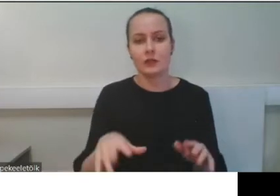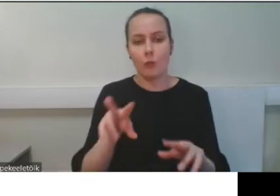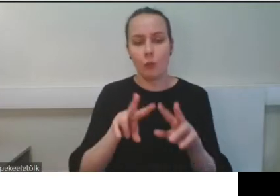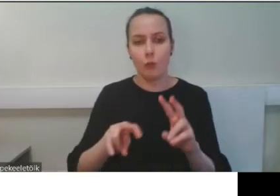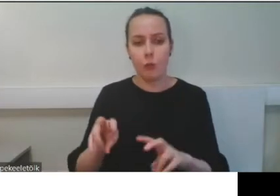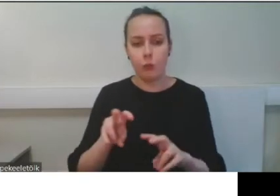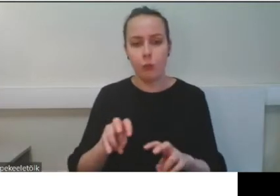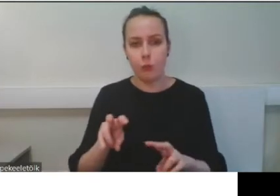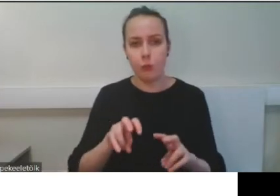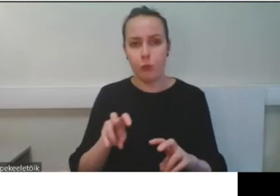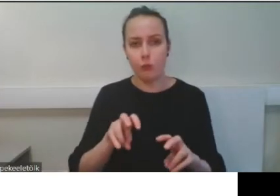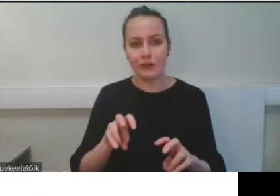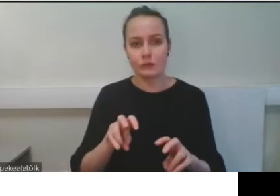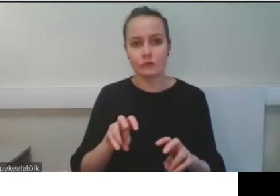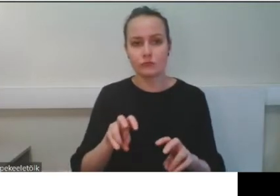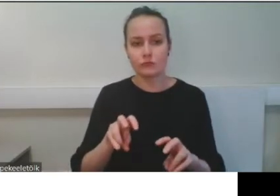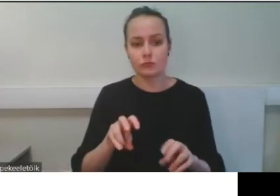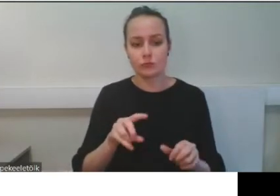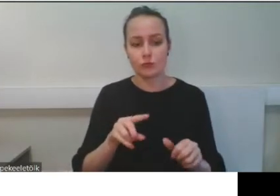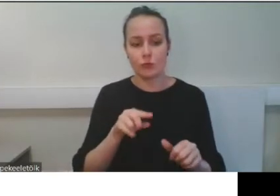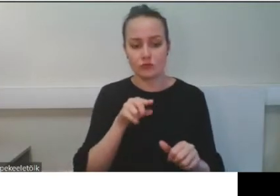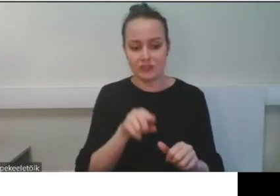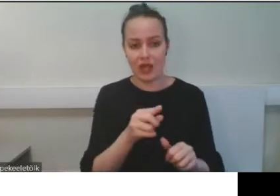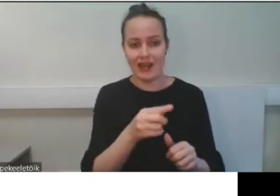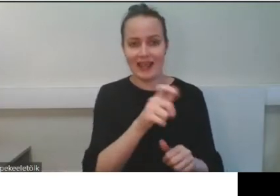mis siit tuleb välja , on see , et kõige võib-olla